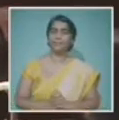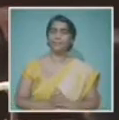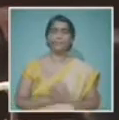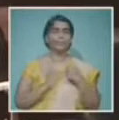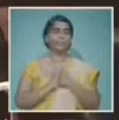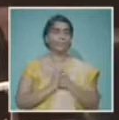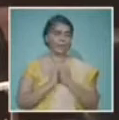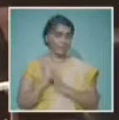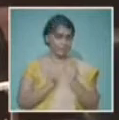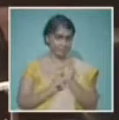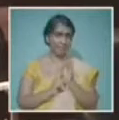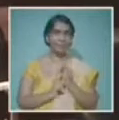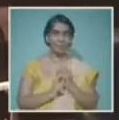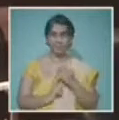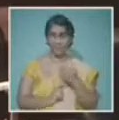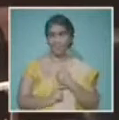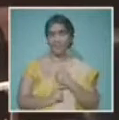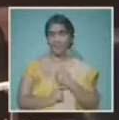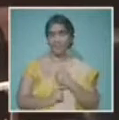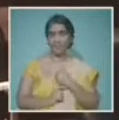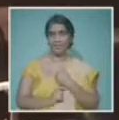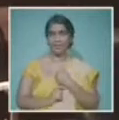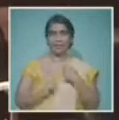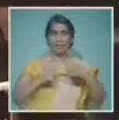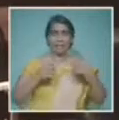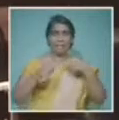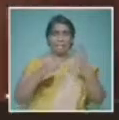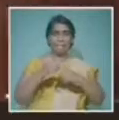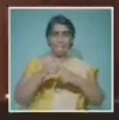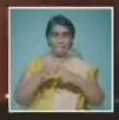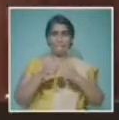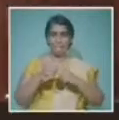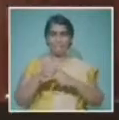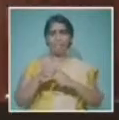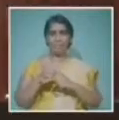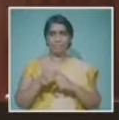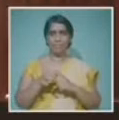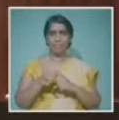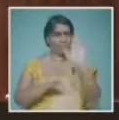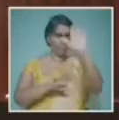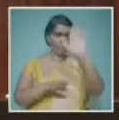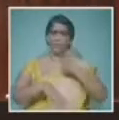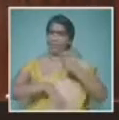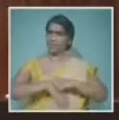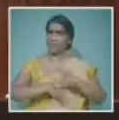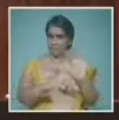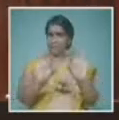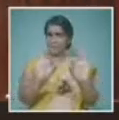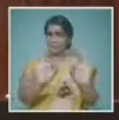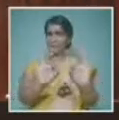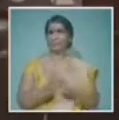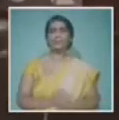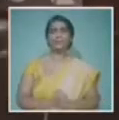ගෞරවමත් මේ ගරු මන්ත්‍රීතුමා දැන් මම ඔබතුමත් එක වෙන දෙයකට නෙමෙයි ප්‍රශ්නයක් එක්කම මම කතා කරන්නේ කාලේ මට දෙන්න නෑ විනාඩි තප්පරය